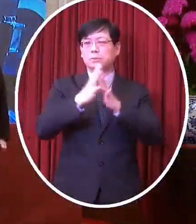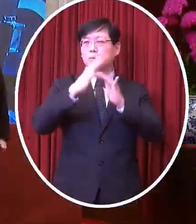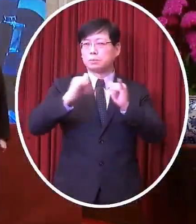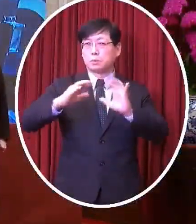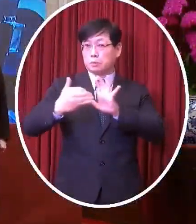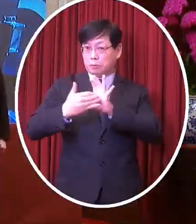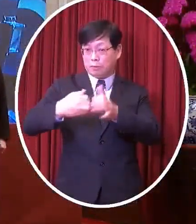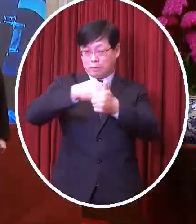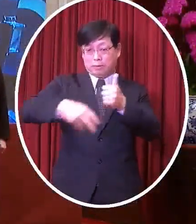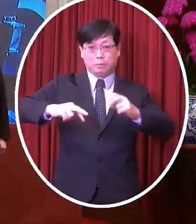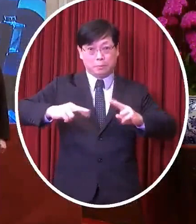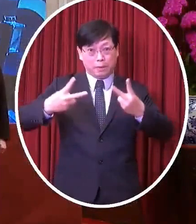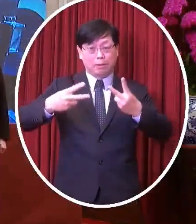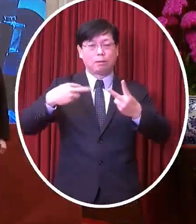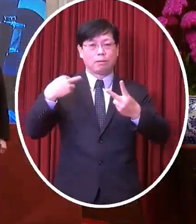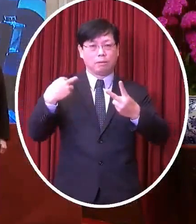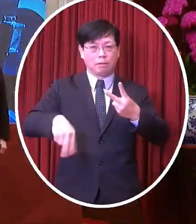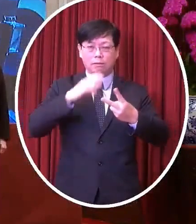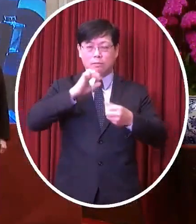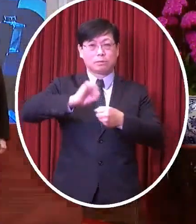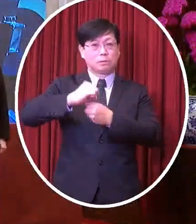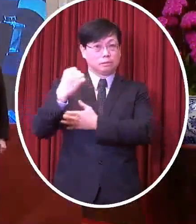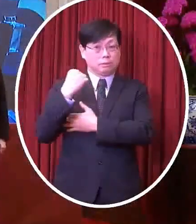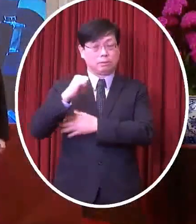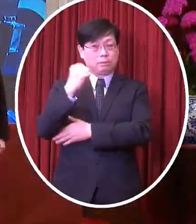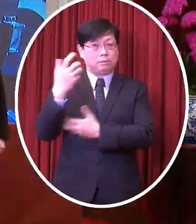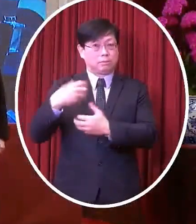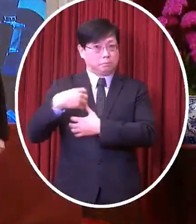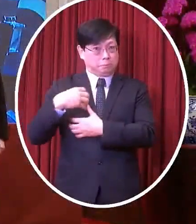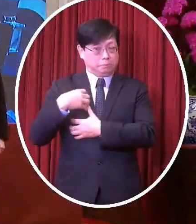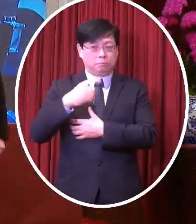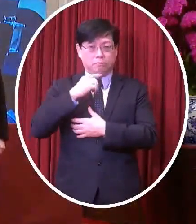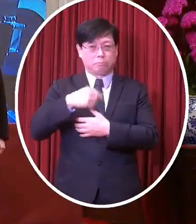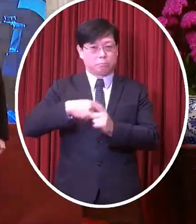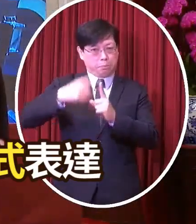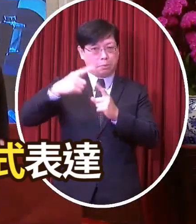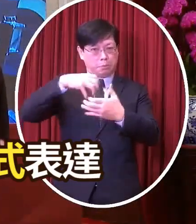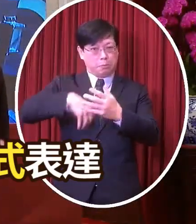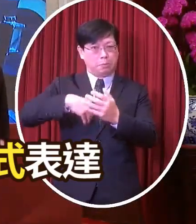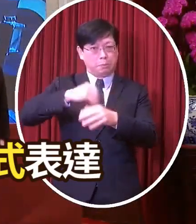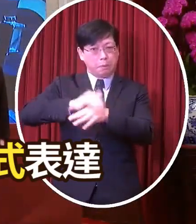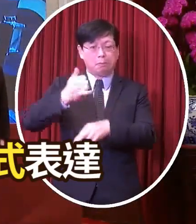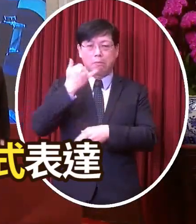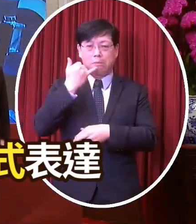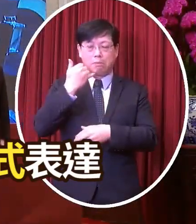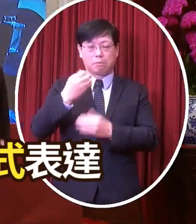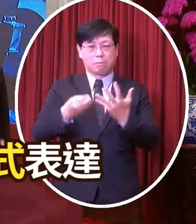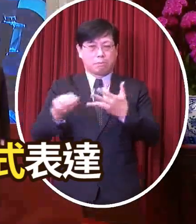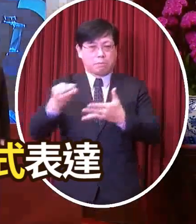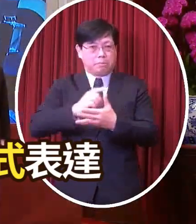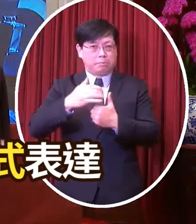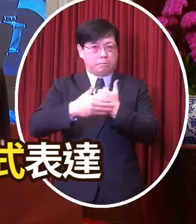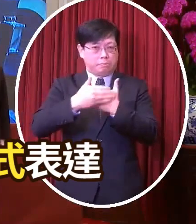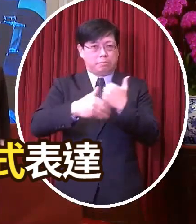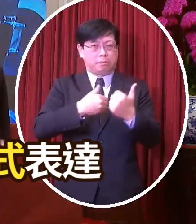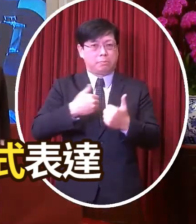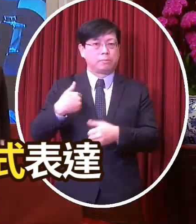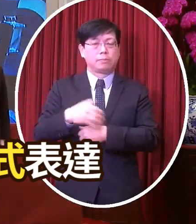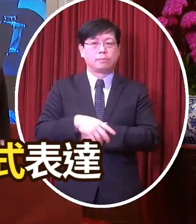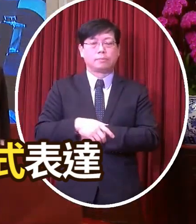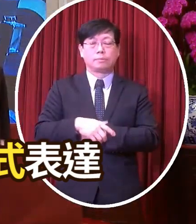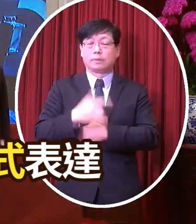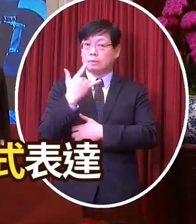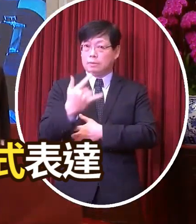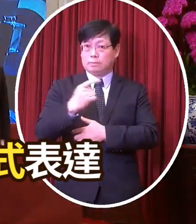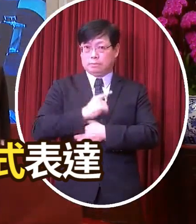与调整，以及强化义务役训练的质与量，提升我们自我防卫的能力。守护家